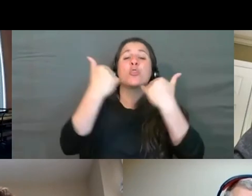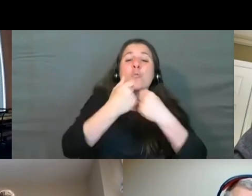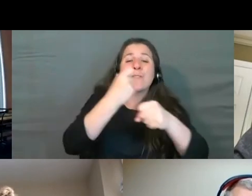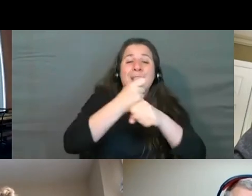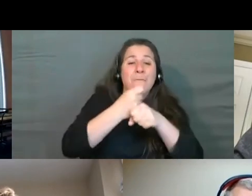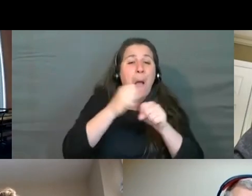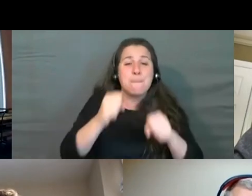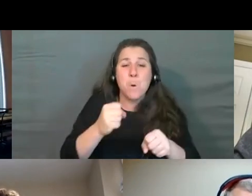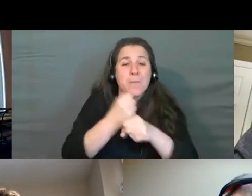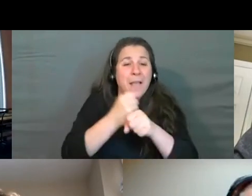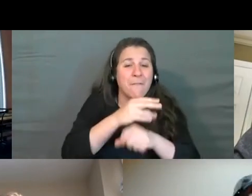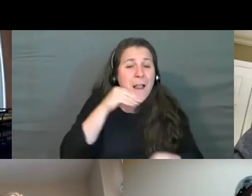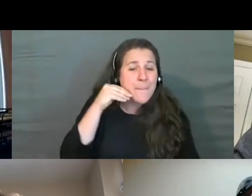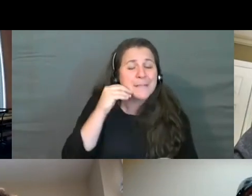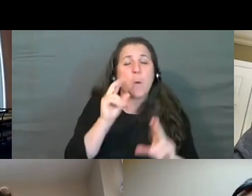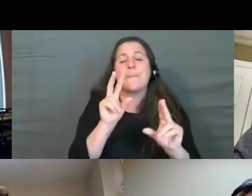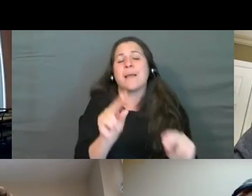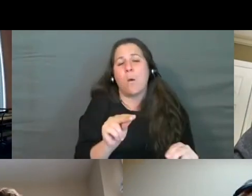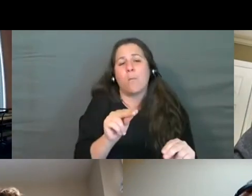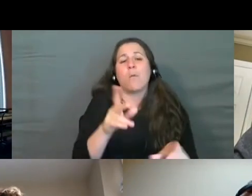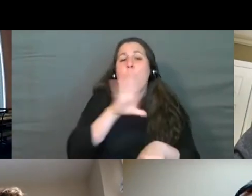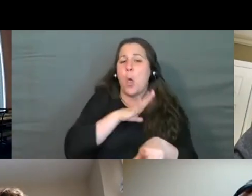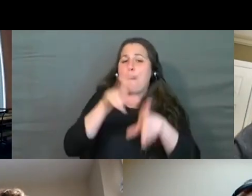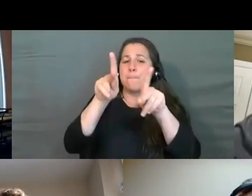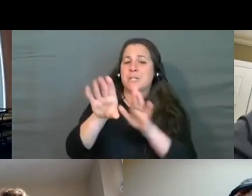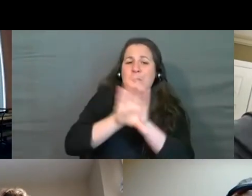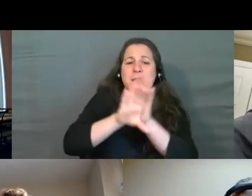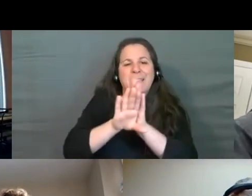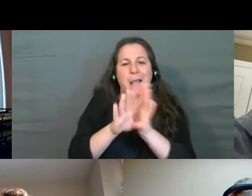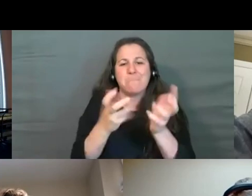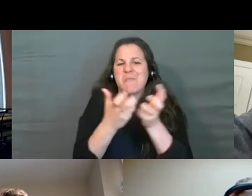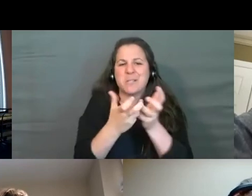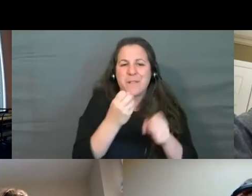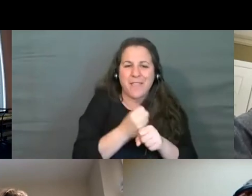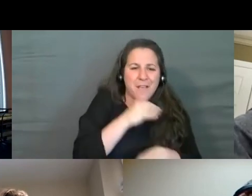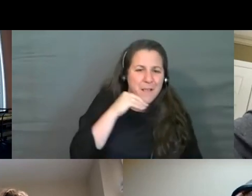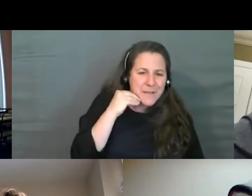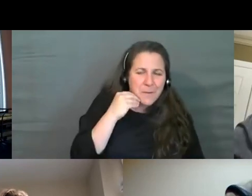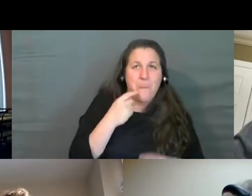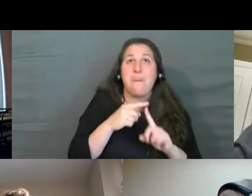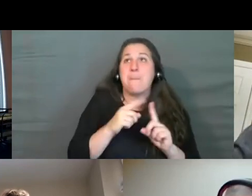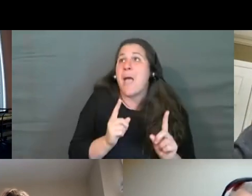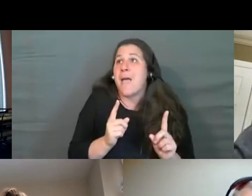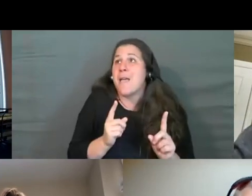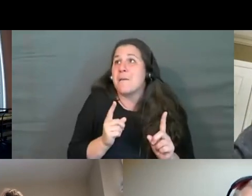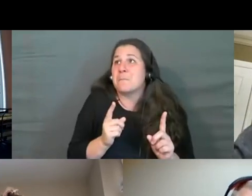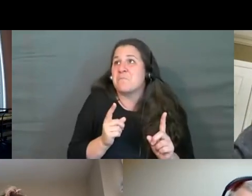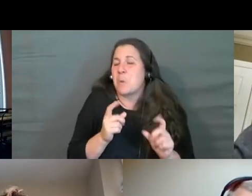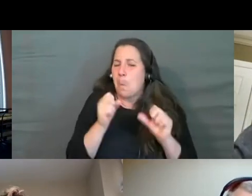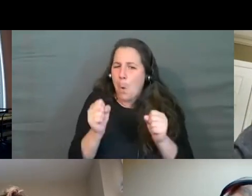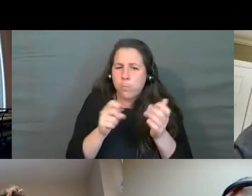les personnes aussi. Oui, bien sûr. On a le tempérament pour ça. Mais il me semble qu'il y a moyen d'aménager des choses, puis il y a